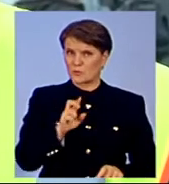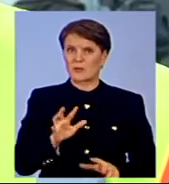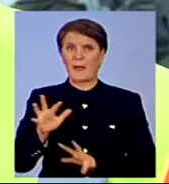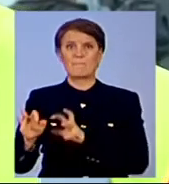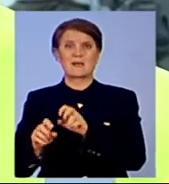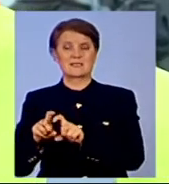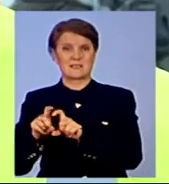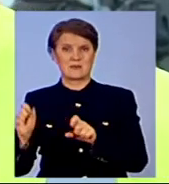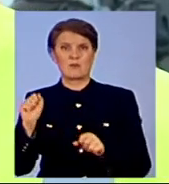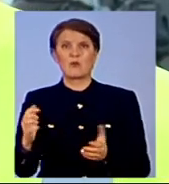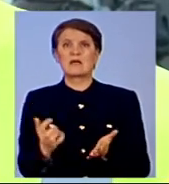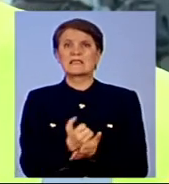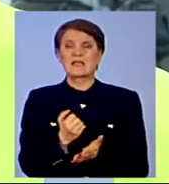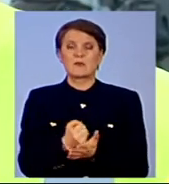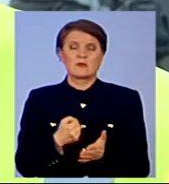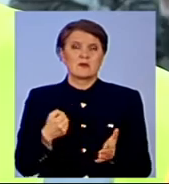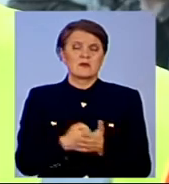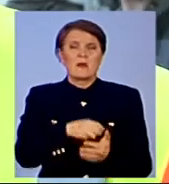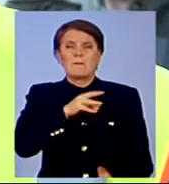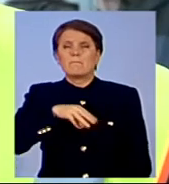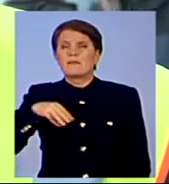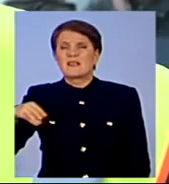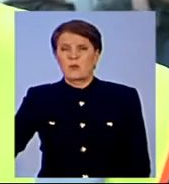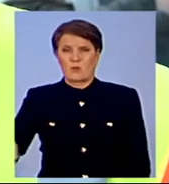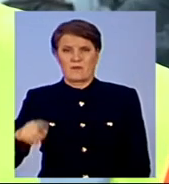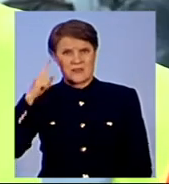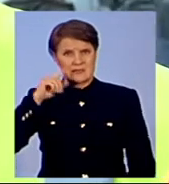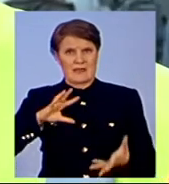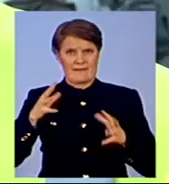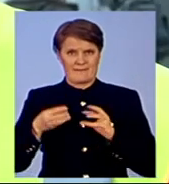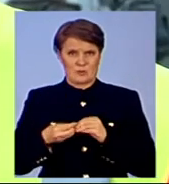семизначну суму за висновками федеральної поліції, а також Генеральної прокуратури Франкфурта.